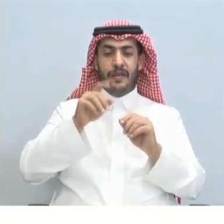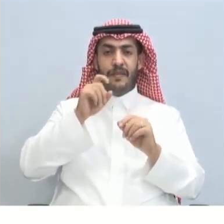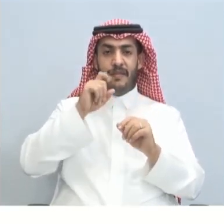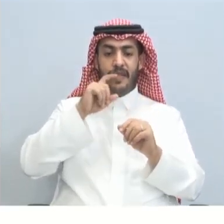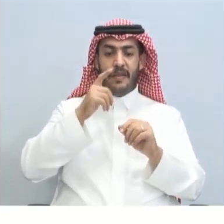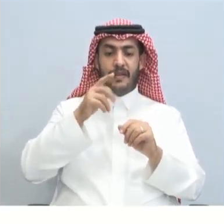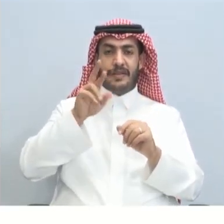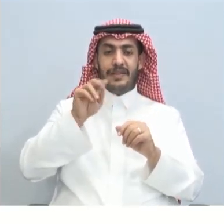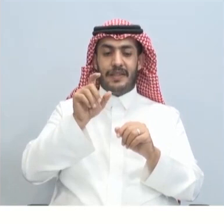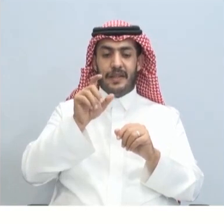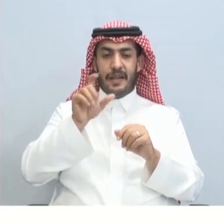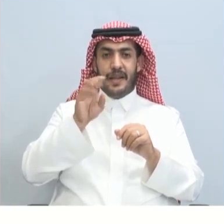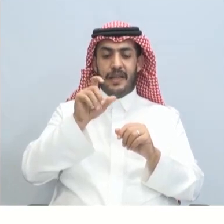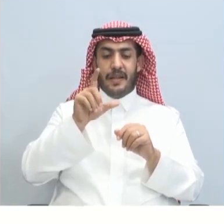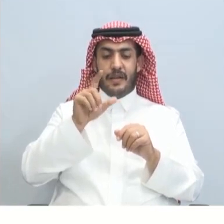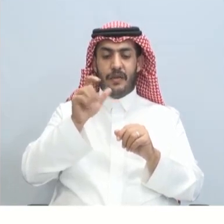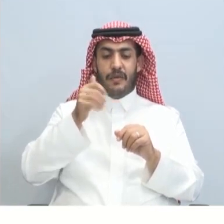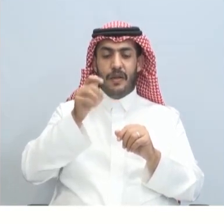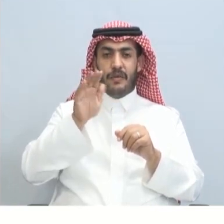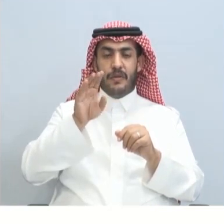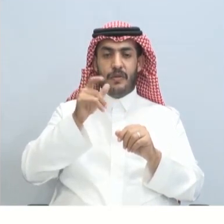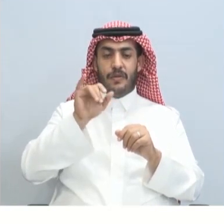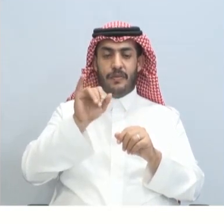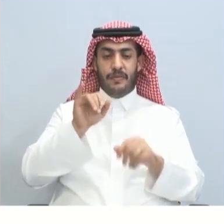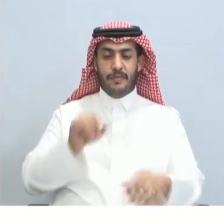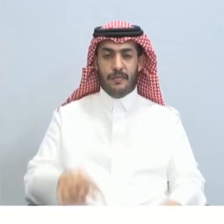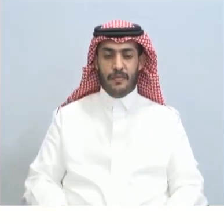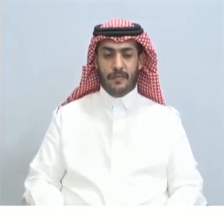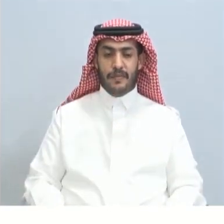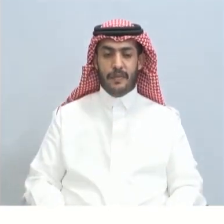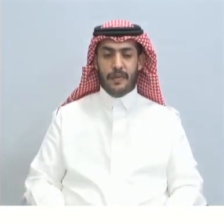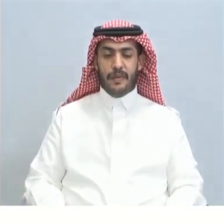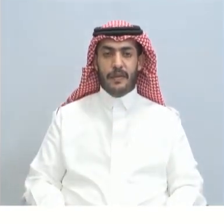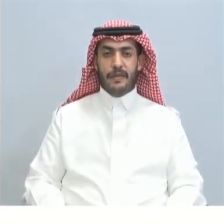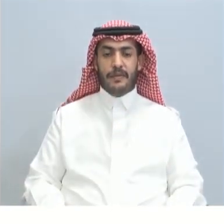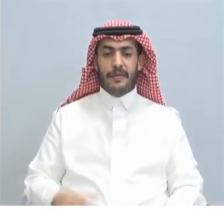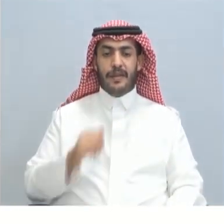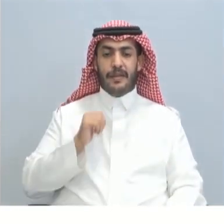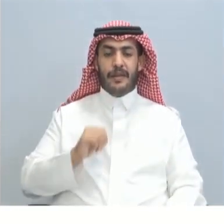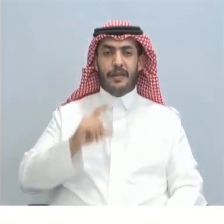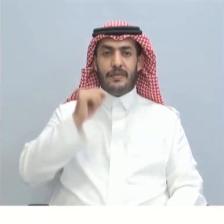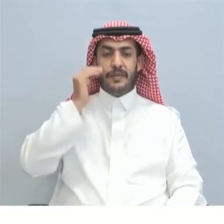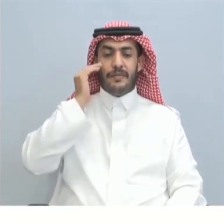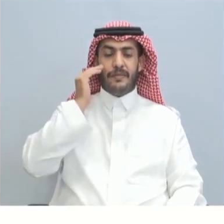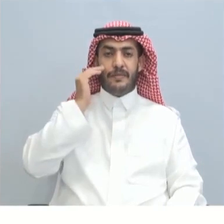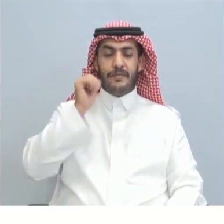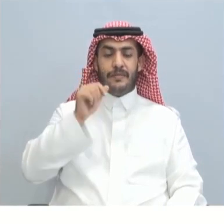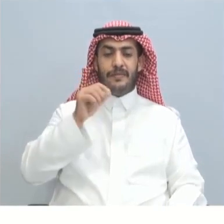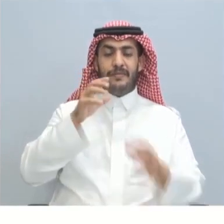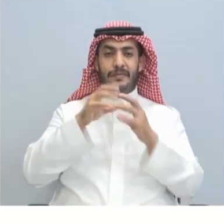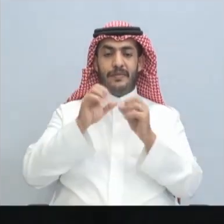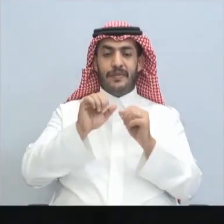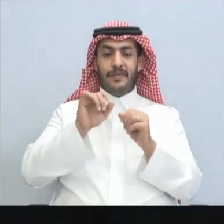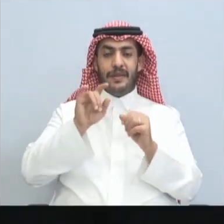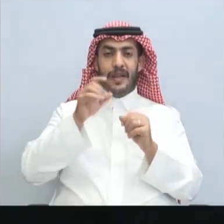الفضه الزنك النيكل والنحاس والكروم بعد ذلك اعزائي الطلبه دعونا نتعرف